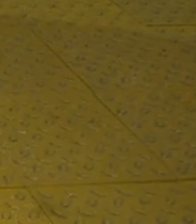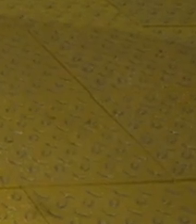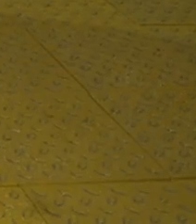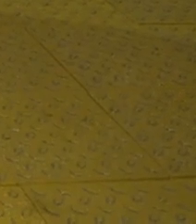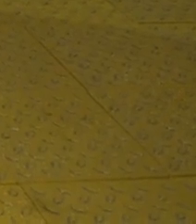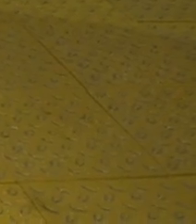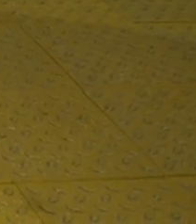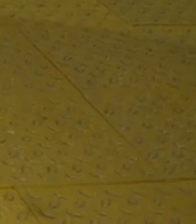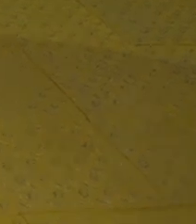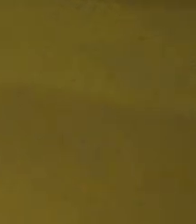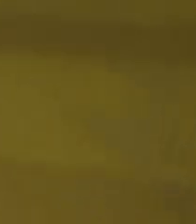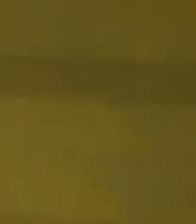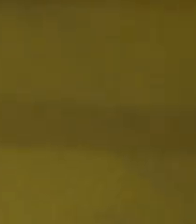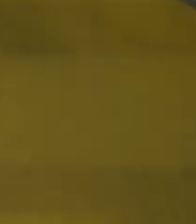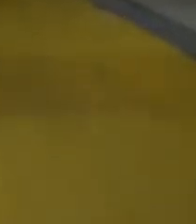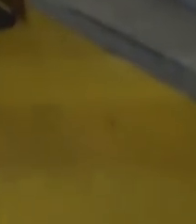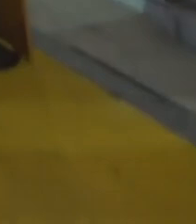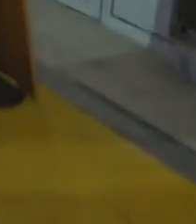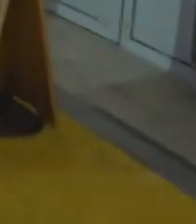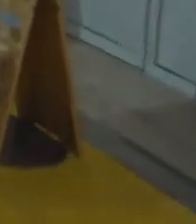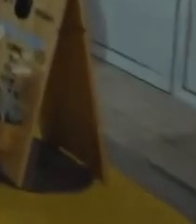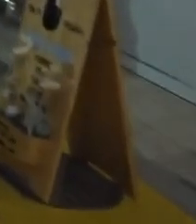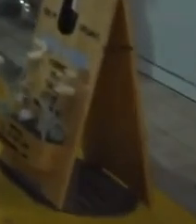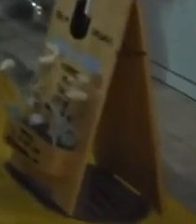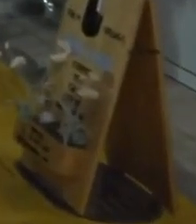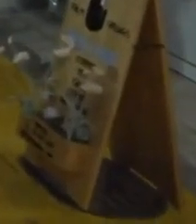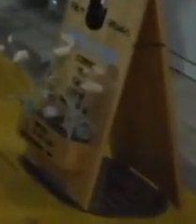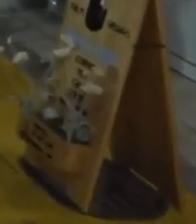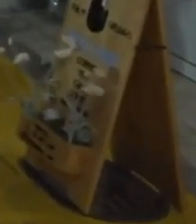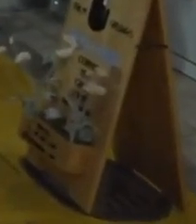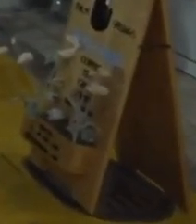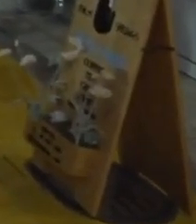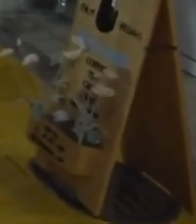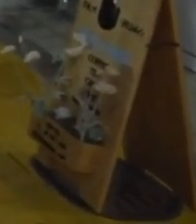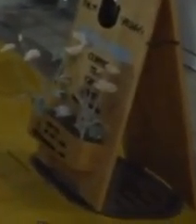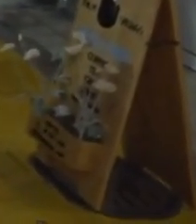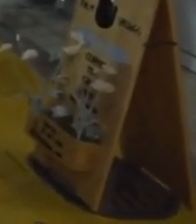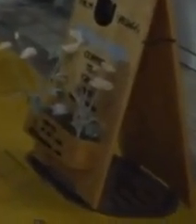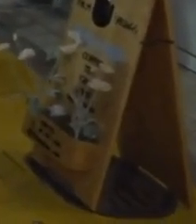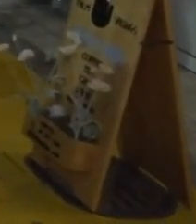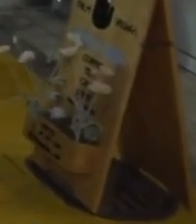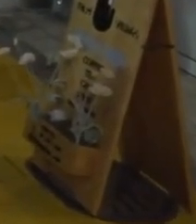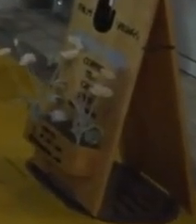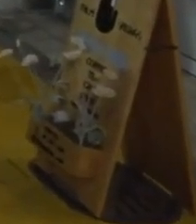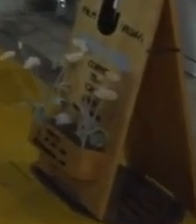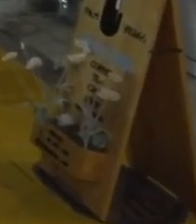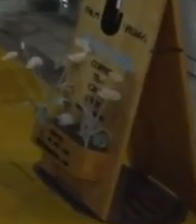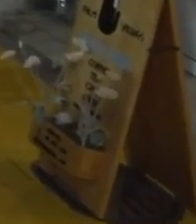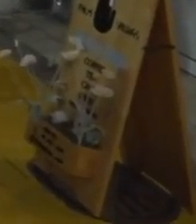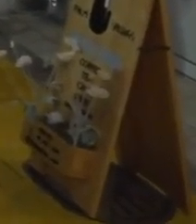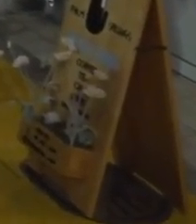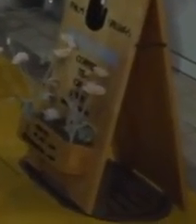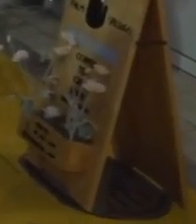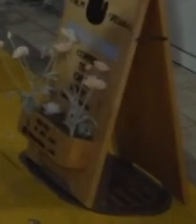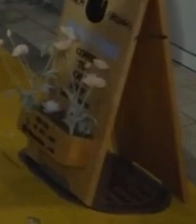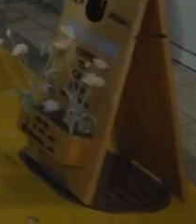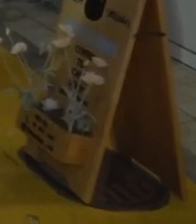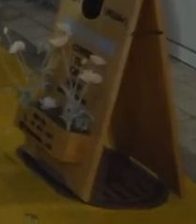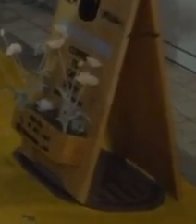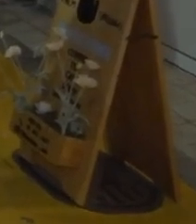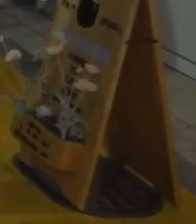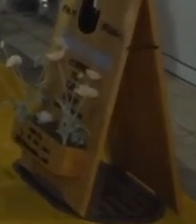보겠습니다네 저는 지금 서울 포에서 순찰 작업을 하러 나왔습니다 발리 여견 순찰 때